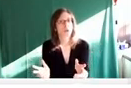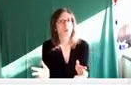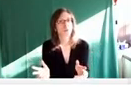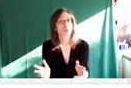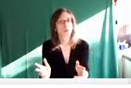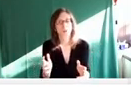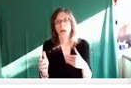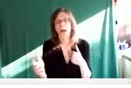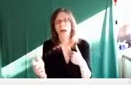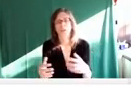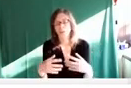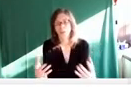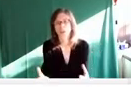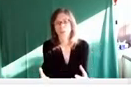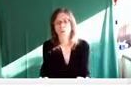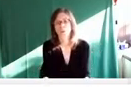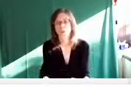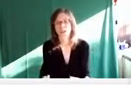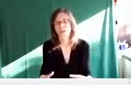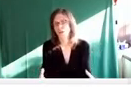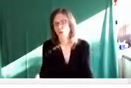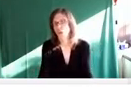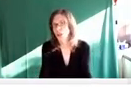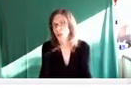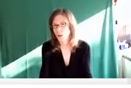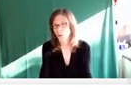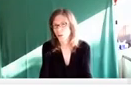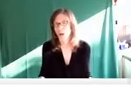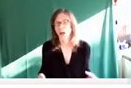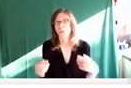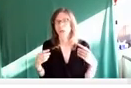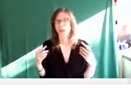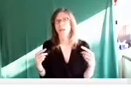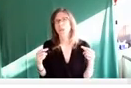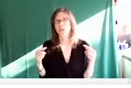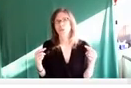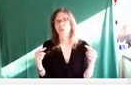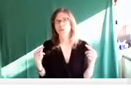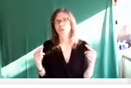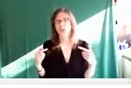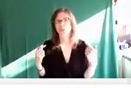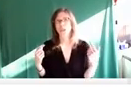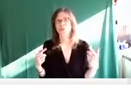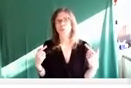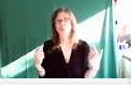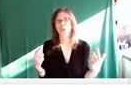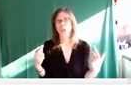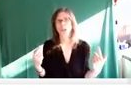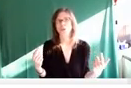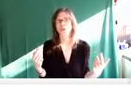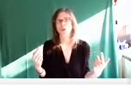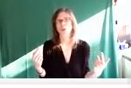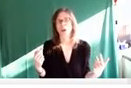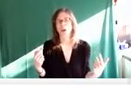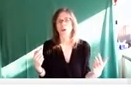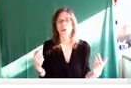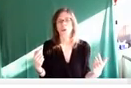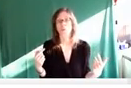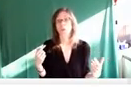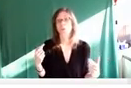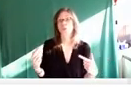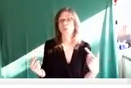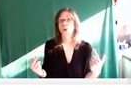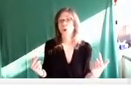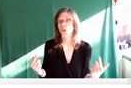réponse au début, c'est pas grave, c'est pas un document qui est figé dans le béton, mais à la limite, c'est juste vous amener à vous poser des questions